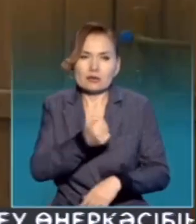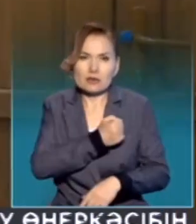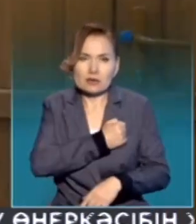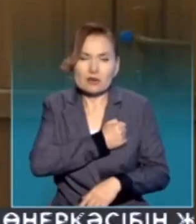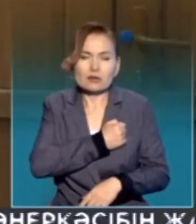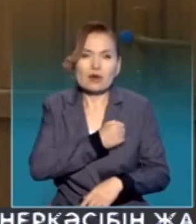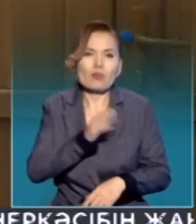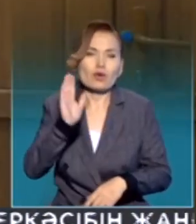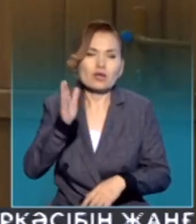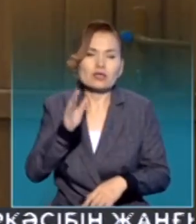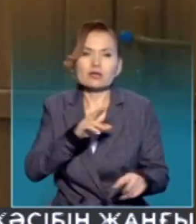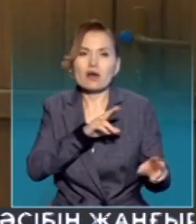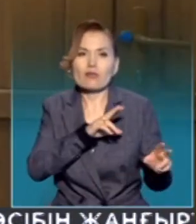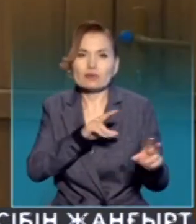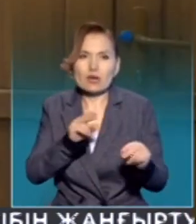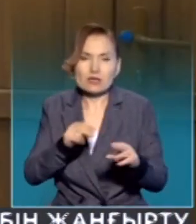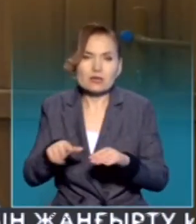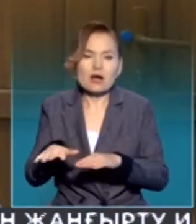болсын. Өстіп қолдап,